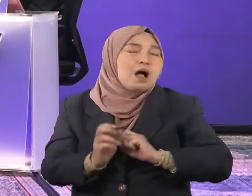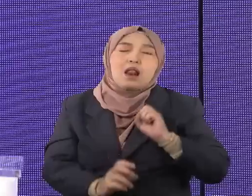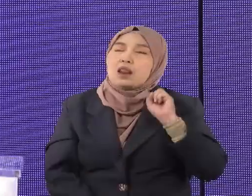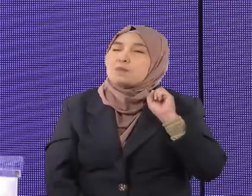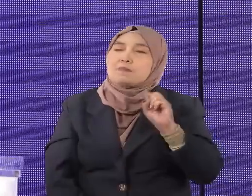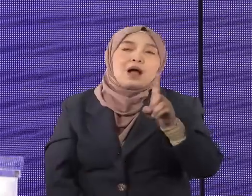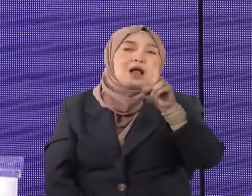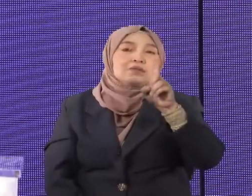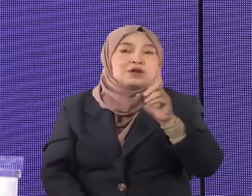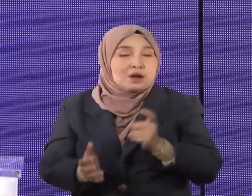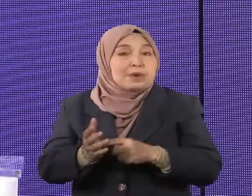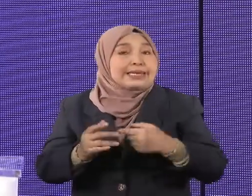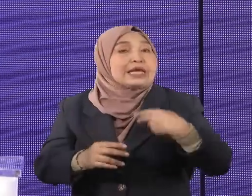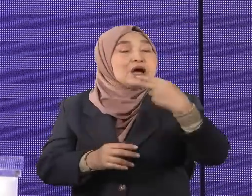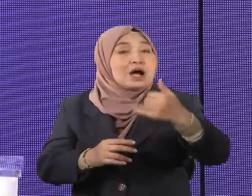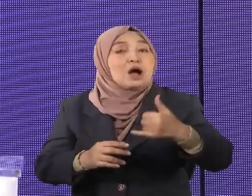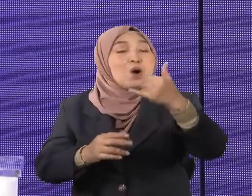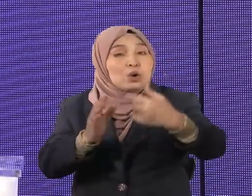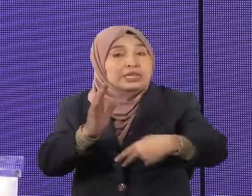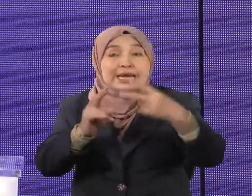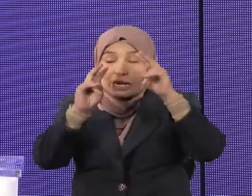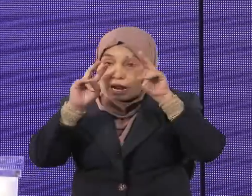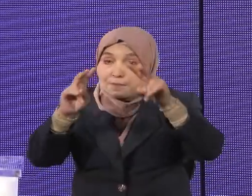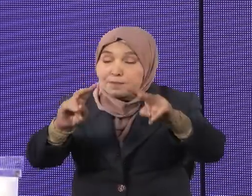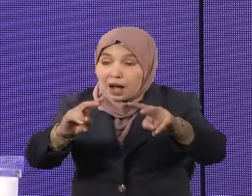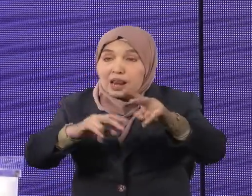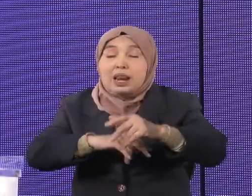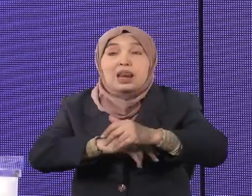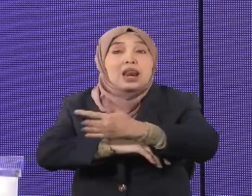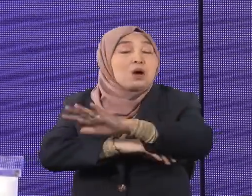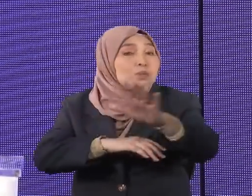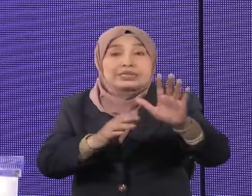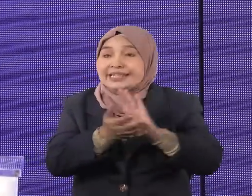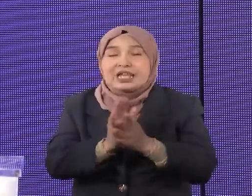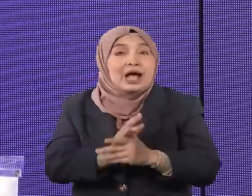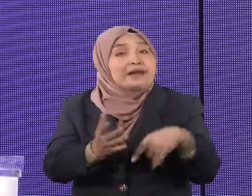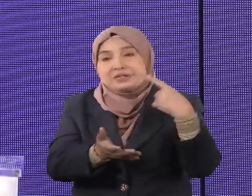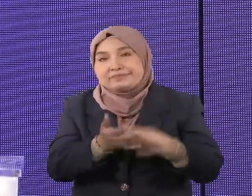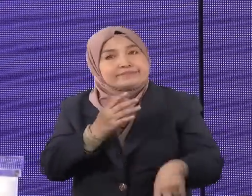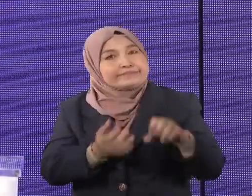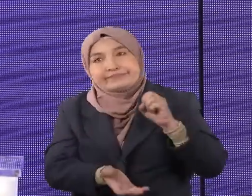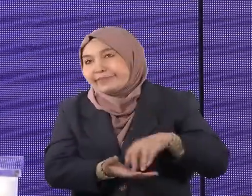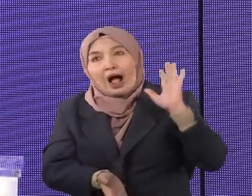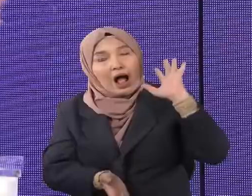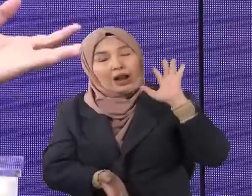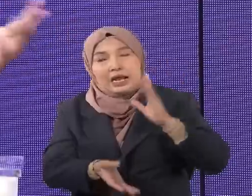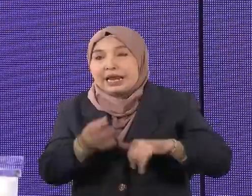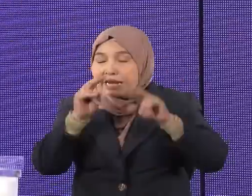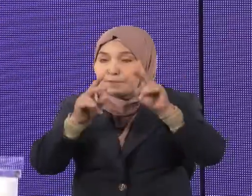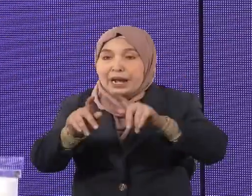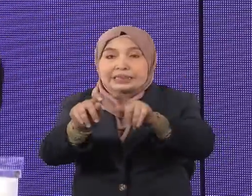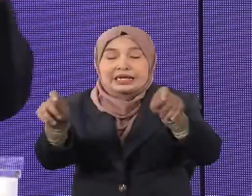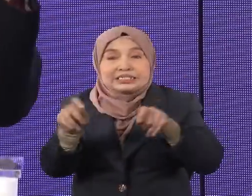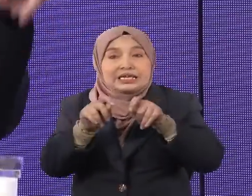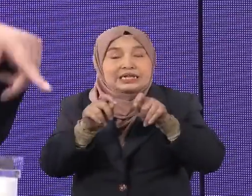Kan? Kadang-kadang orang pergi hotel tu, kalau nak nampak laut, nampak tasik je pun, pun dah jadi mahal dah. Belum lagi kalau nampak tasik, kadang-kadang